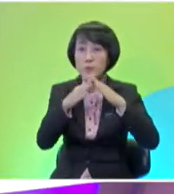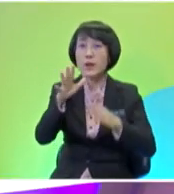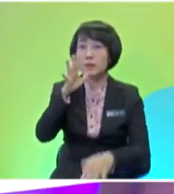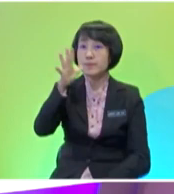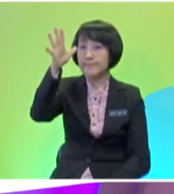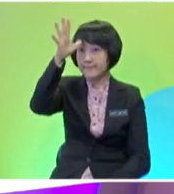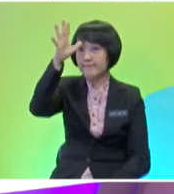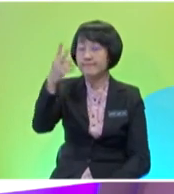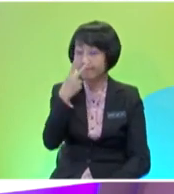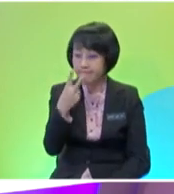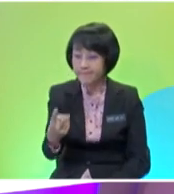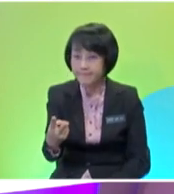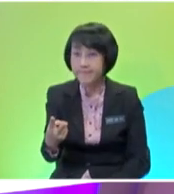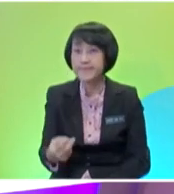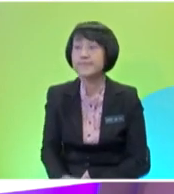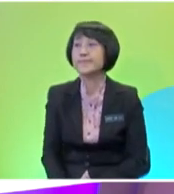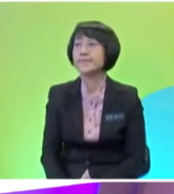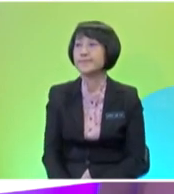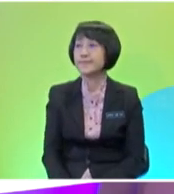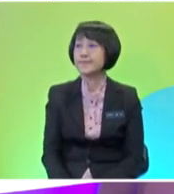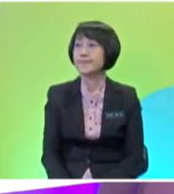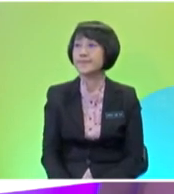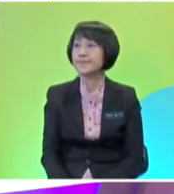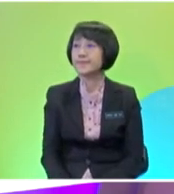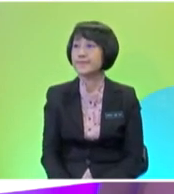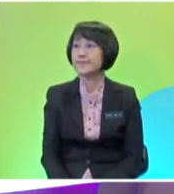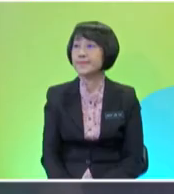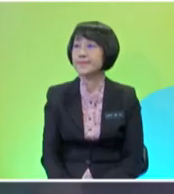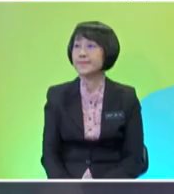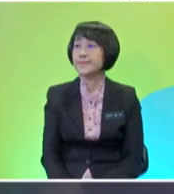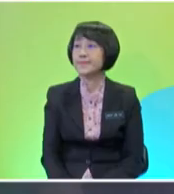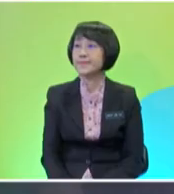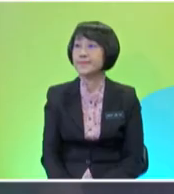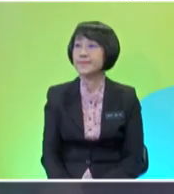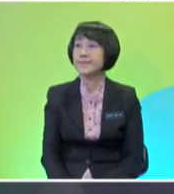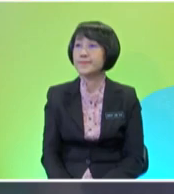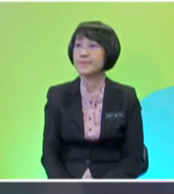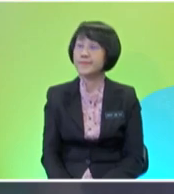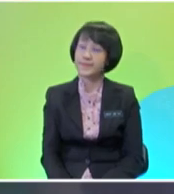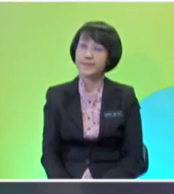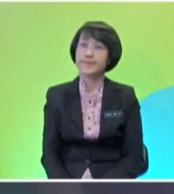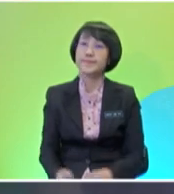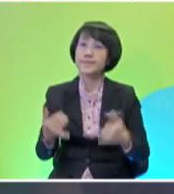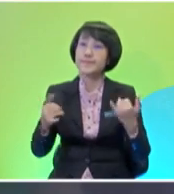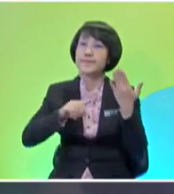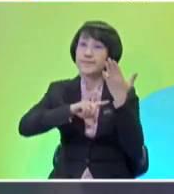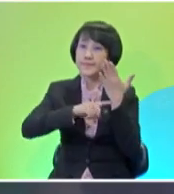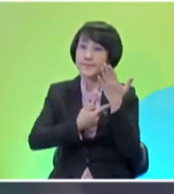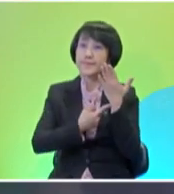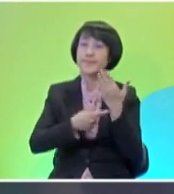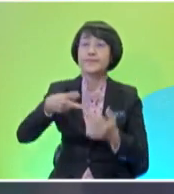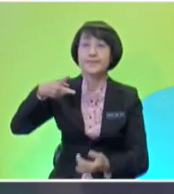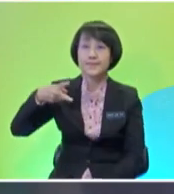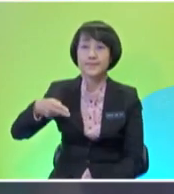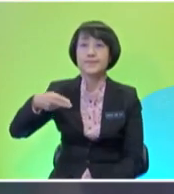kebenaran dan nasihat daripada guru. Betul. Tunjuk cara. Okey. Jadi sekarang ni Abang Irfan nak mula untuk potong